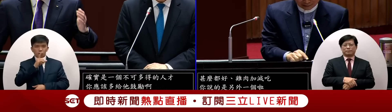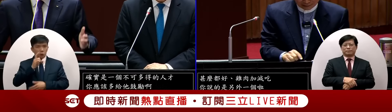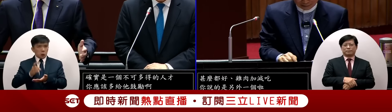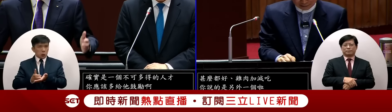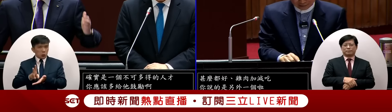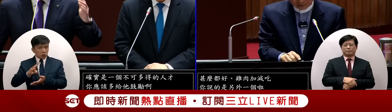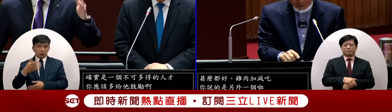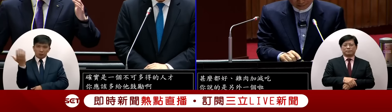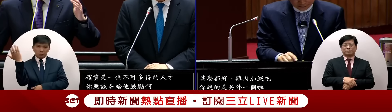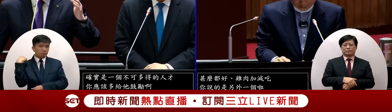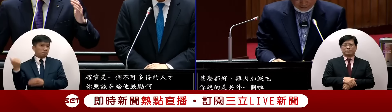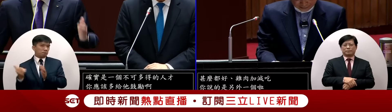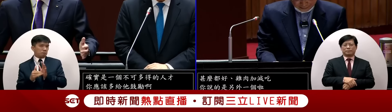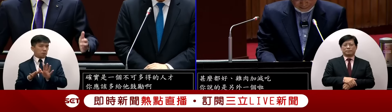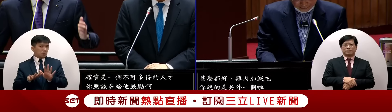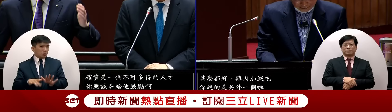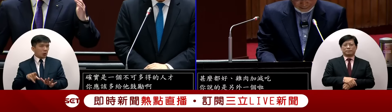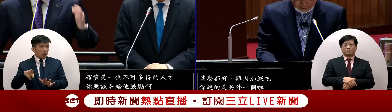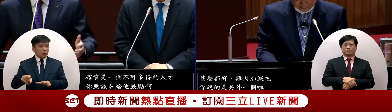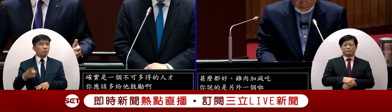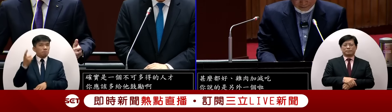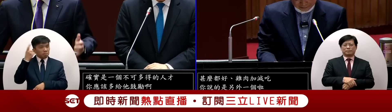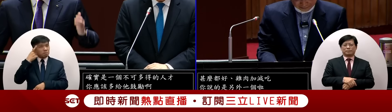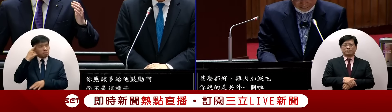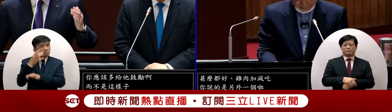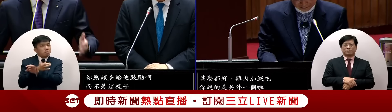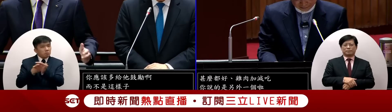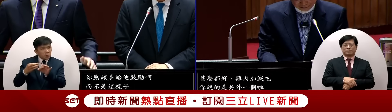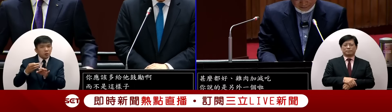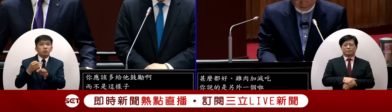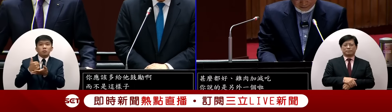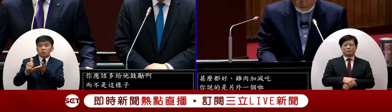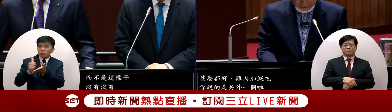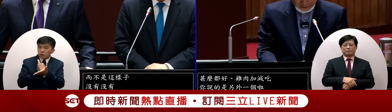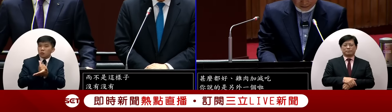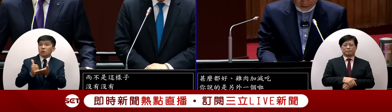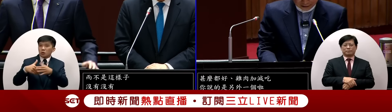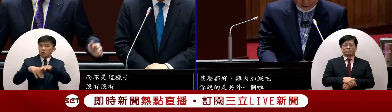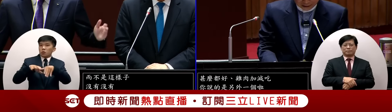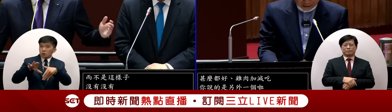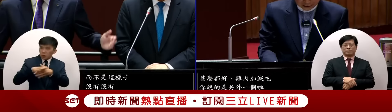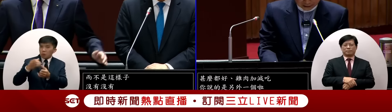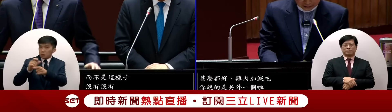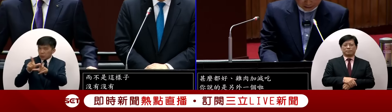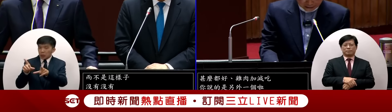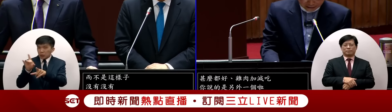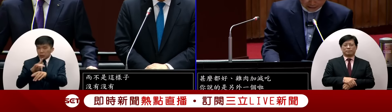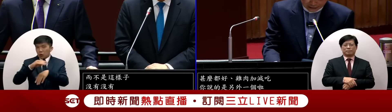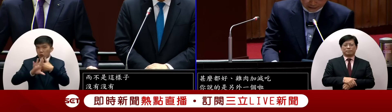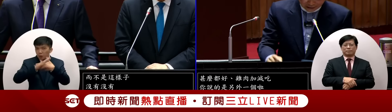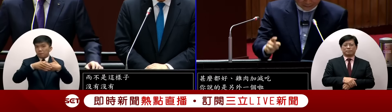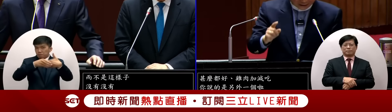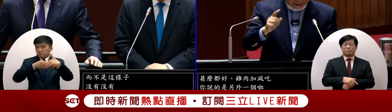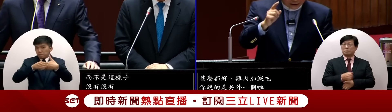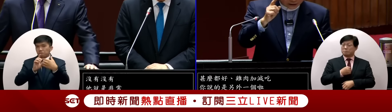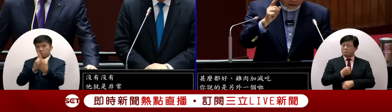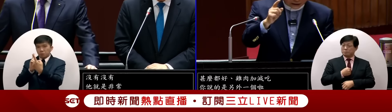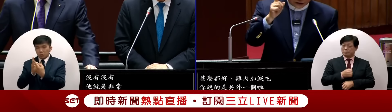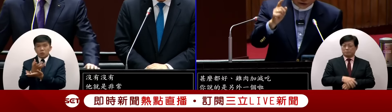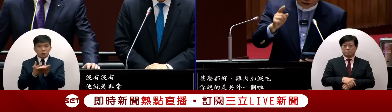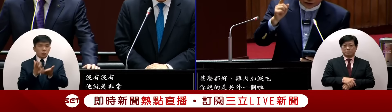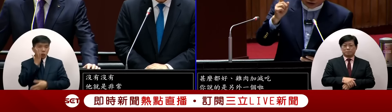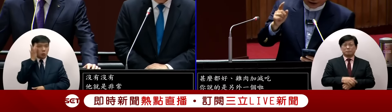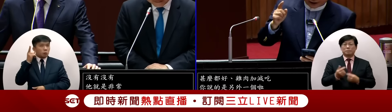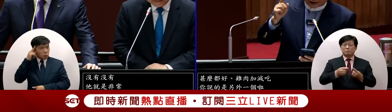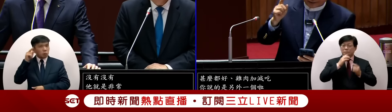从有史以来能够用经贸的观念、文化的观念去经营外交关系的一位部长，我们对他寄望都很深，也希望在这里能够